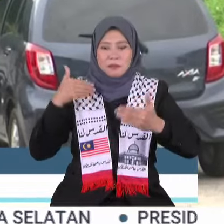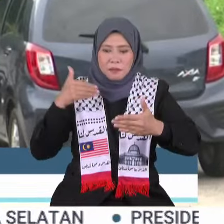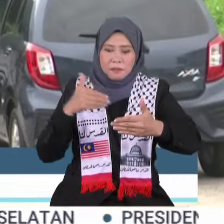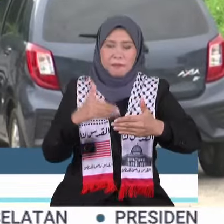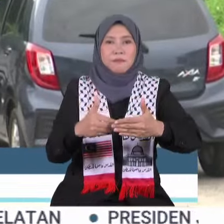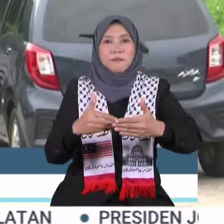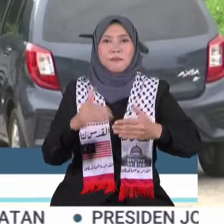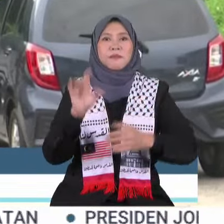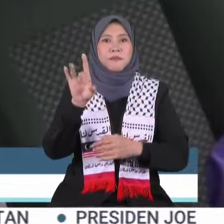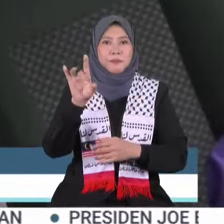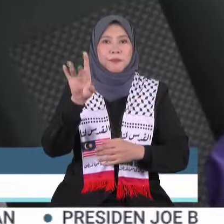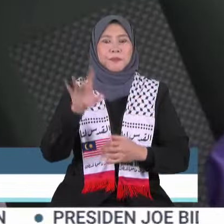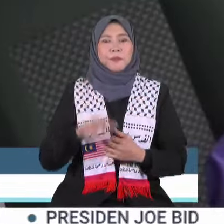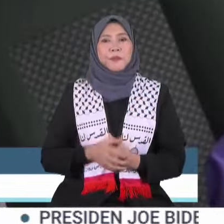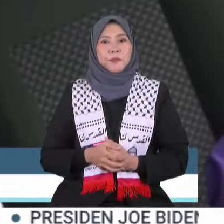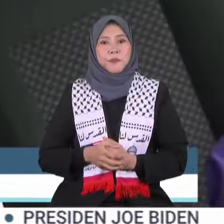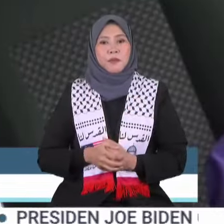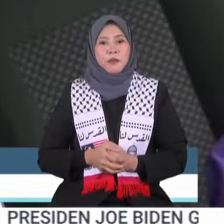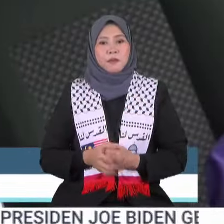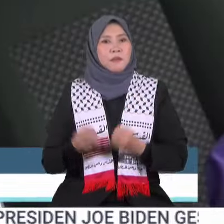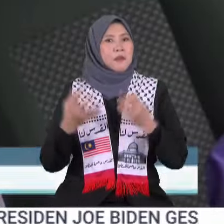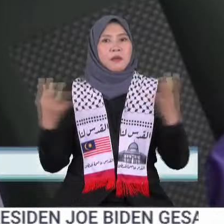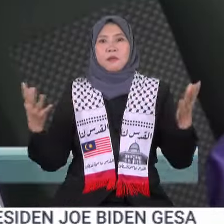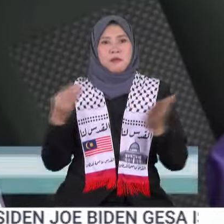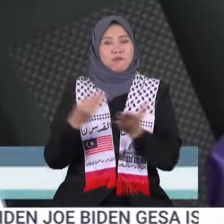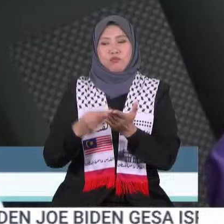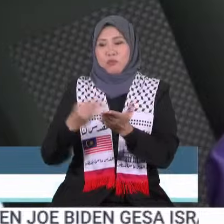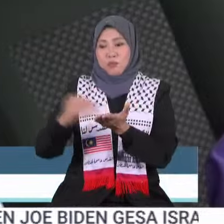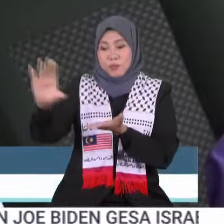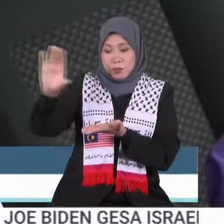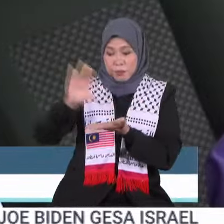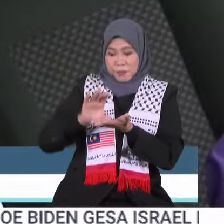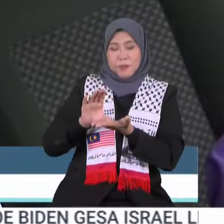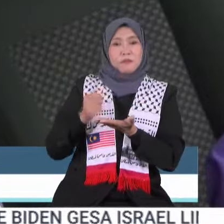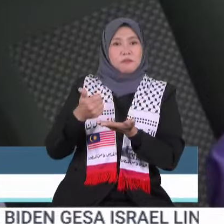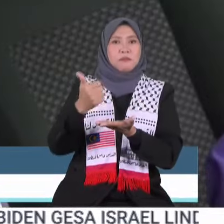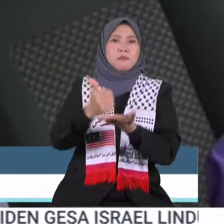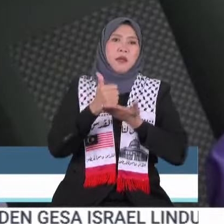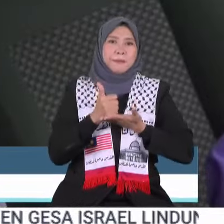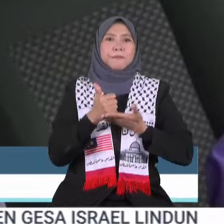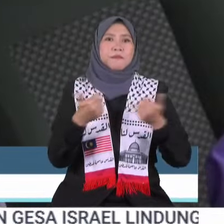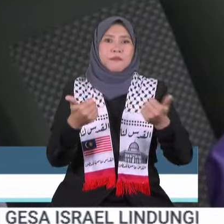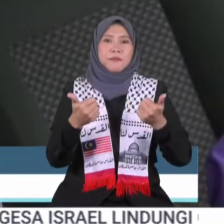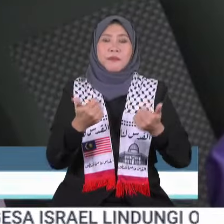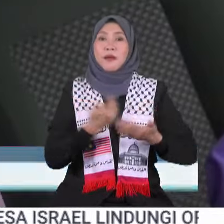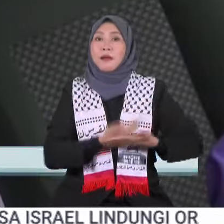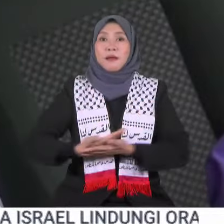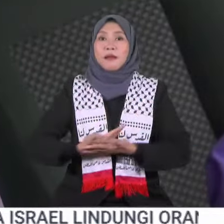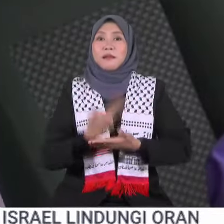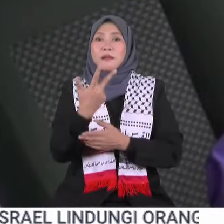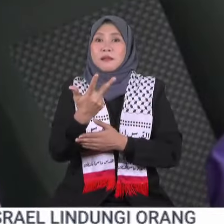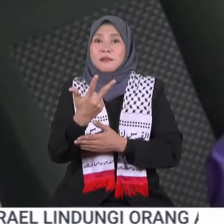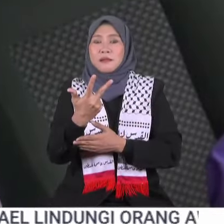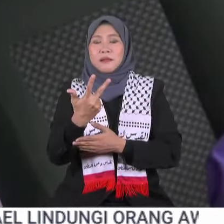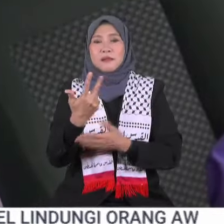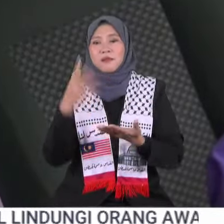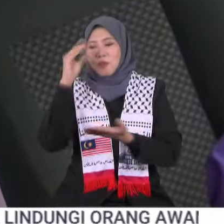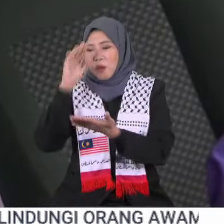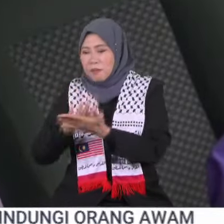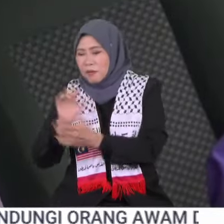ni. InsyaAllah lah. Sangat sebab banyak membantu. Sebab saya dengan anak tiga ni, dengan suami saya pun kerja macam